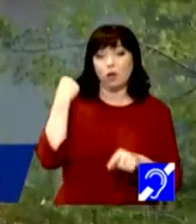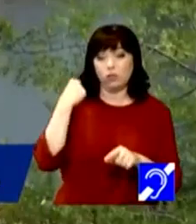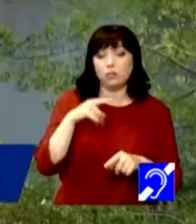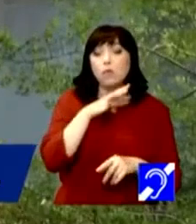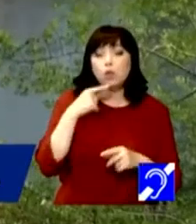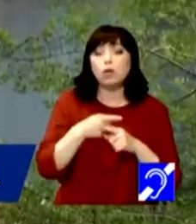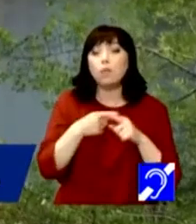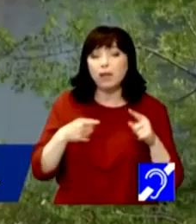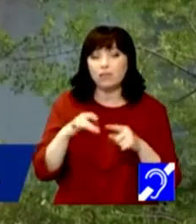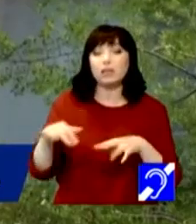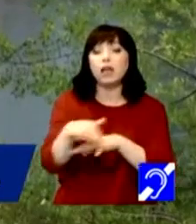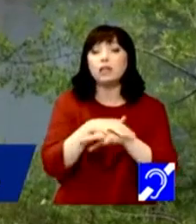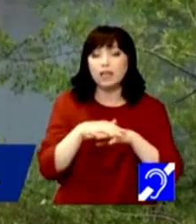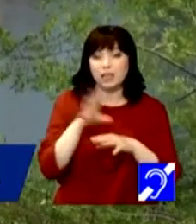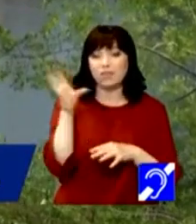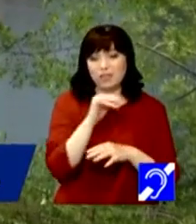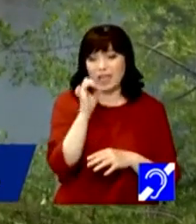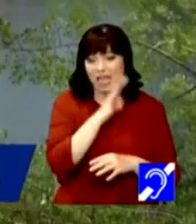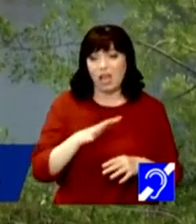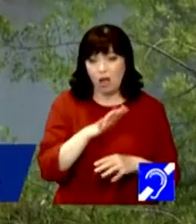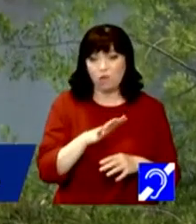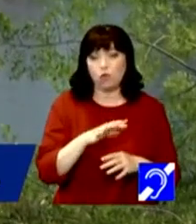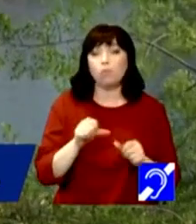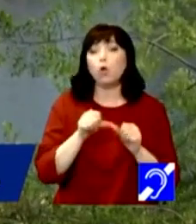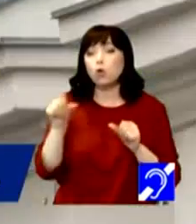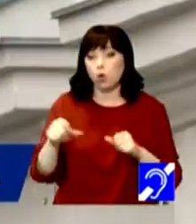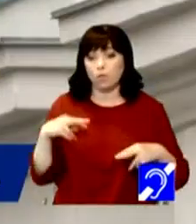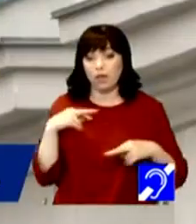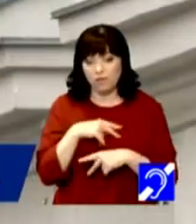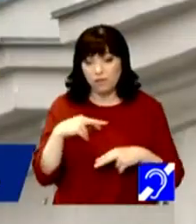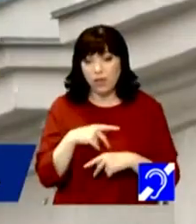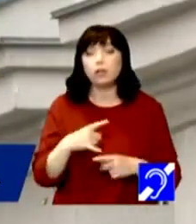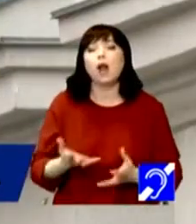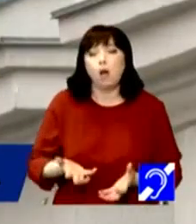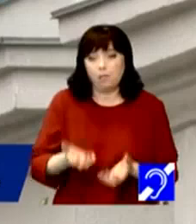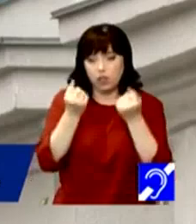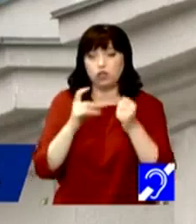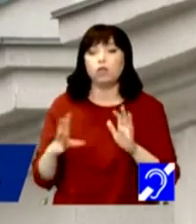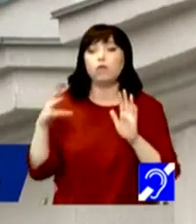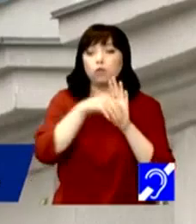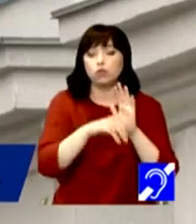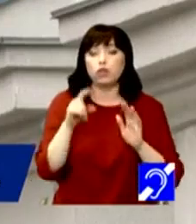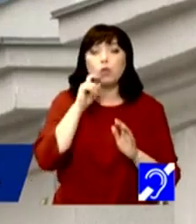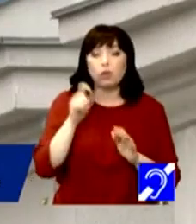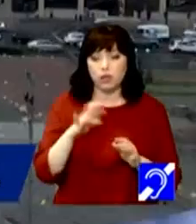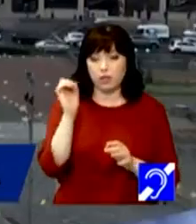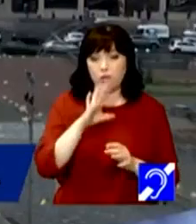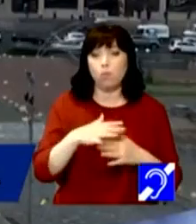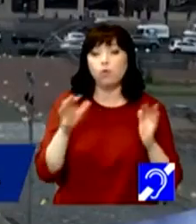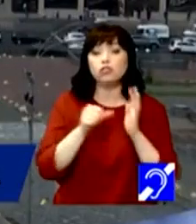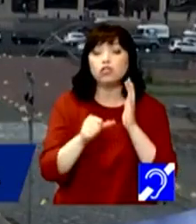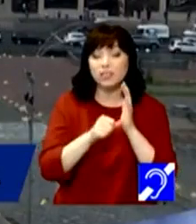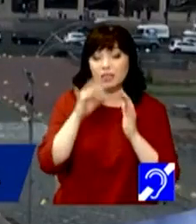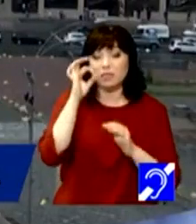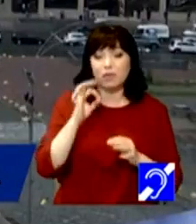mult de jumătate din populația tuturor statelor din UE, cu excepția Ungariei, susține integrarea europeană a Ucrainei. Peste 65%